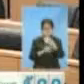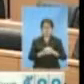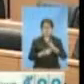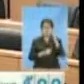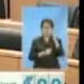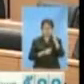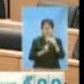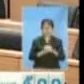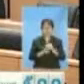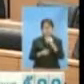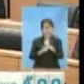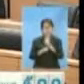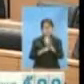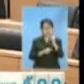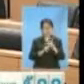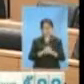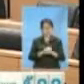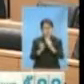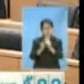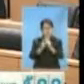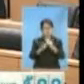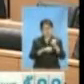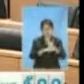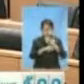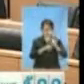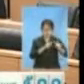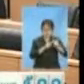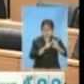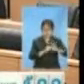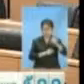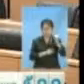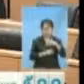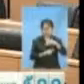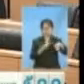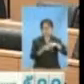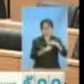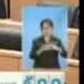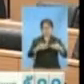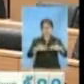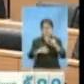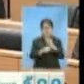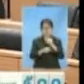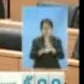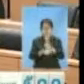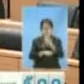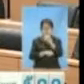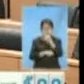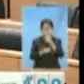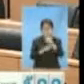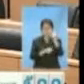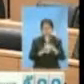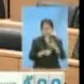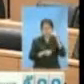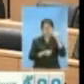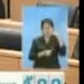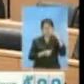เนี่ยนะครับได้มีรายได้ได้เป็นอาชีพของคนได้เคยมีนักกีฬ